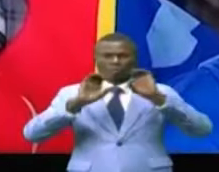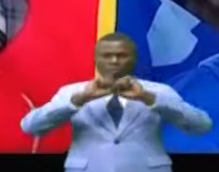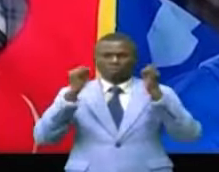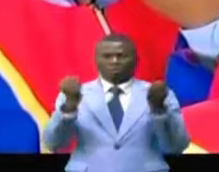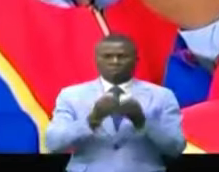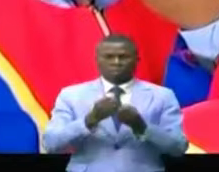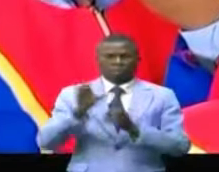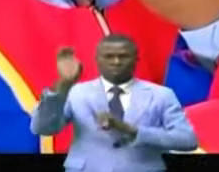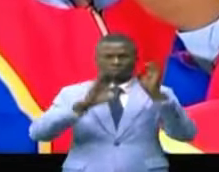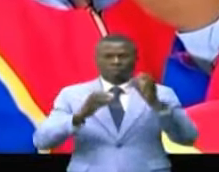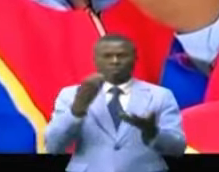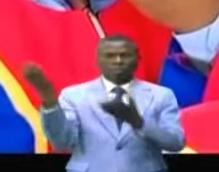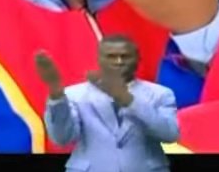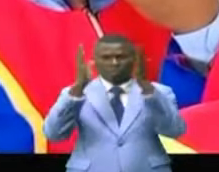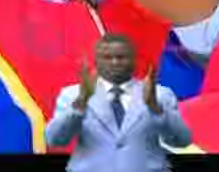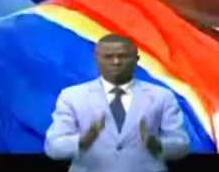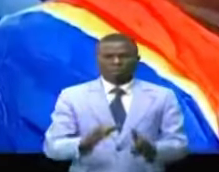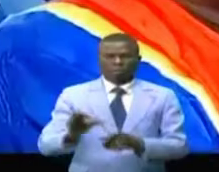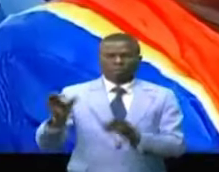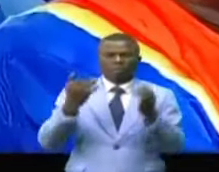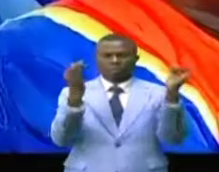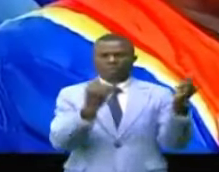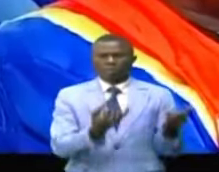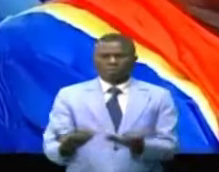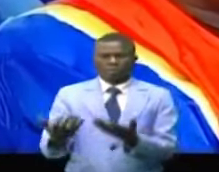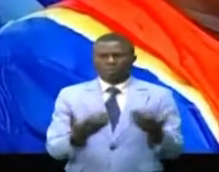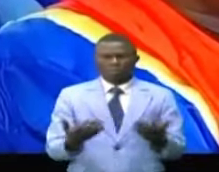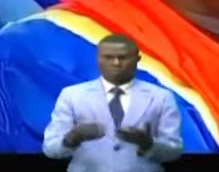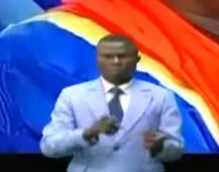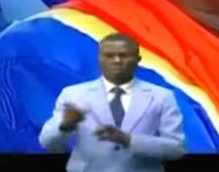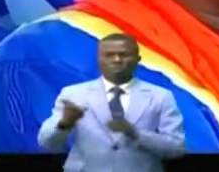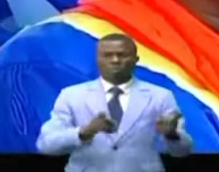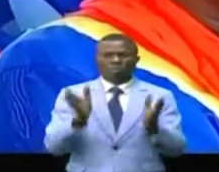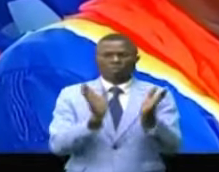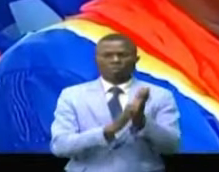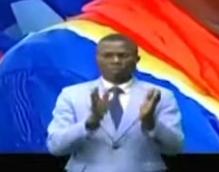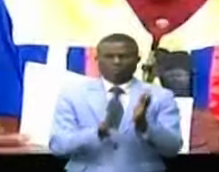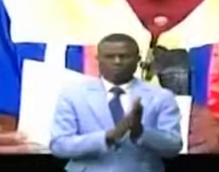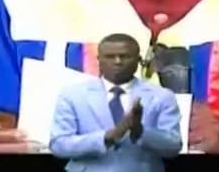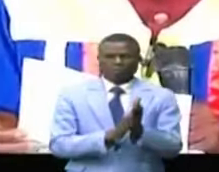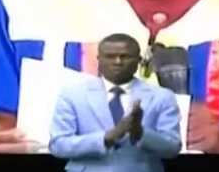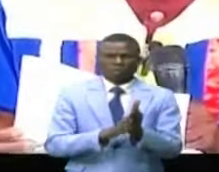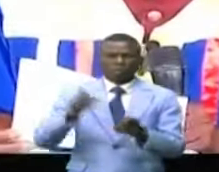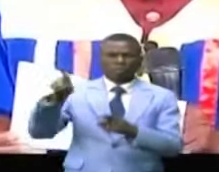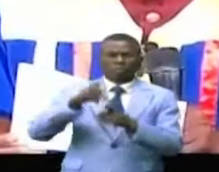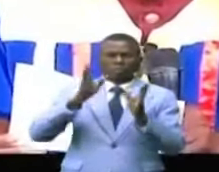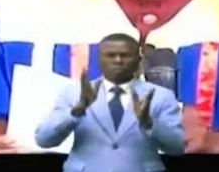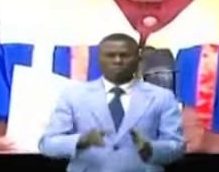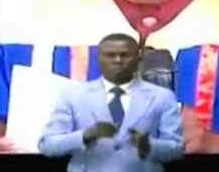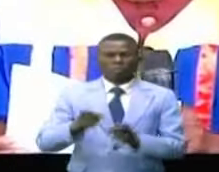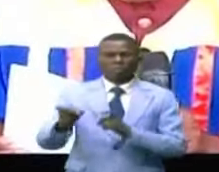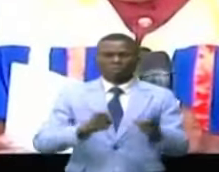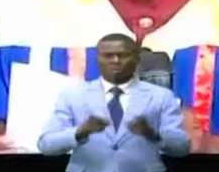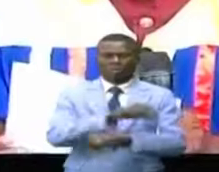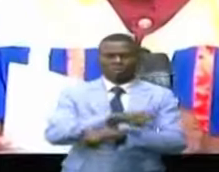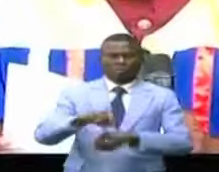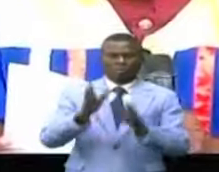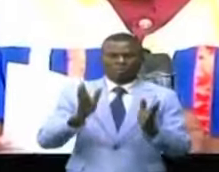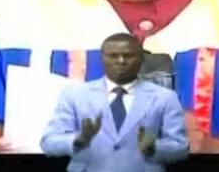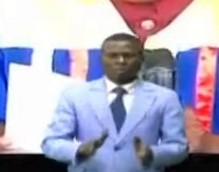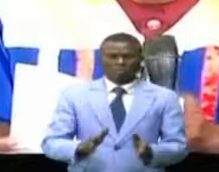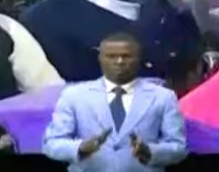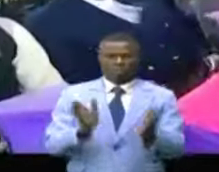sciences commerciales, l'informatique de gestion, l'orientation scolaire et professionnelle, la gestion administrative